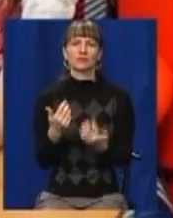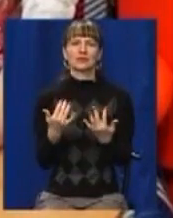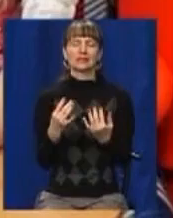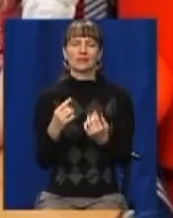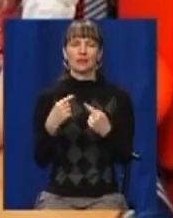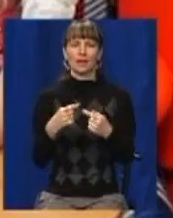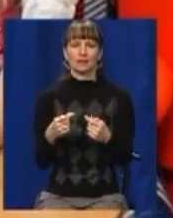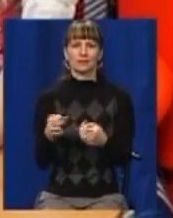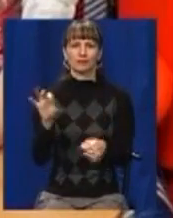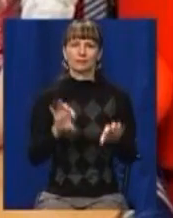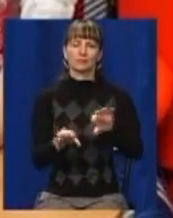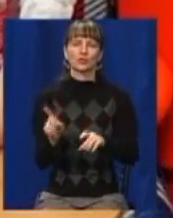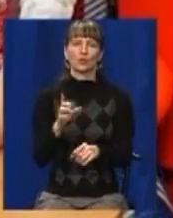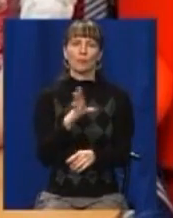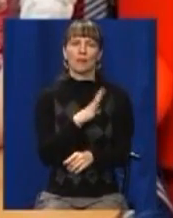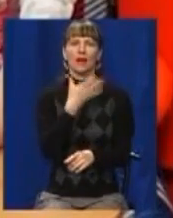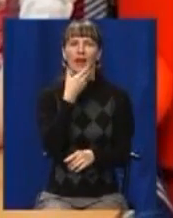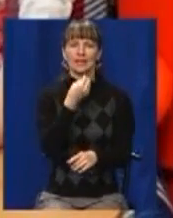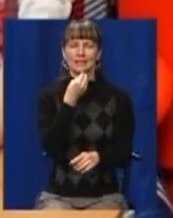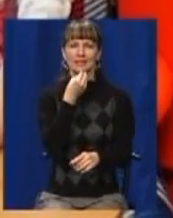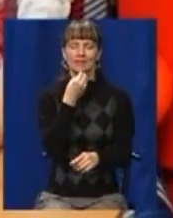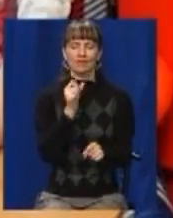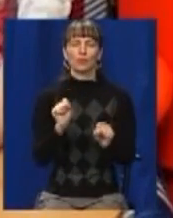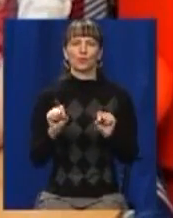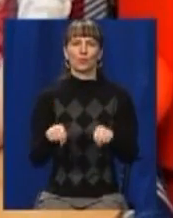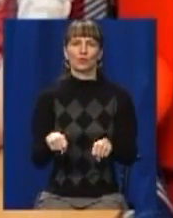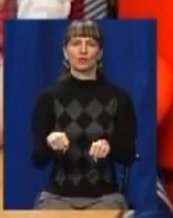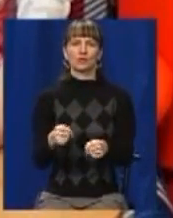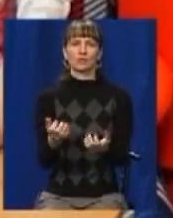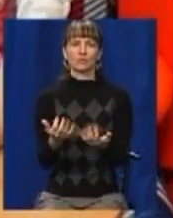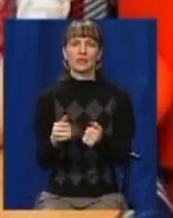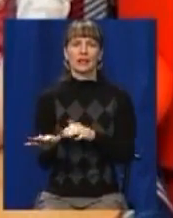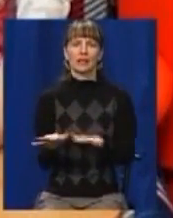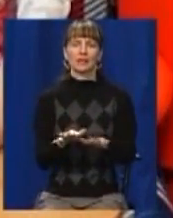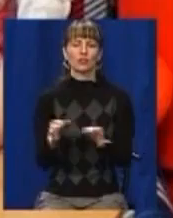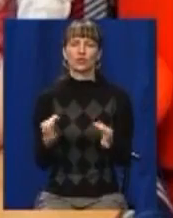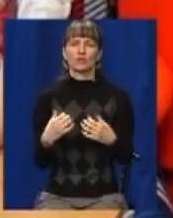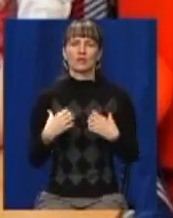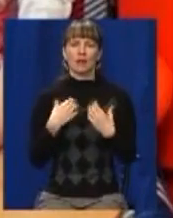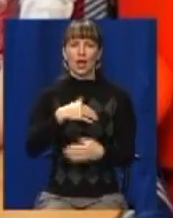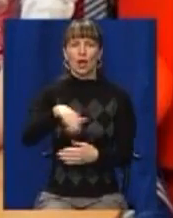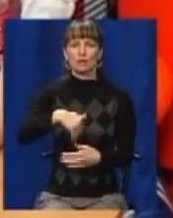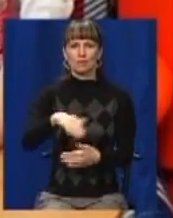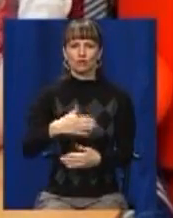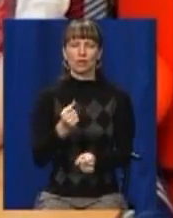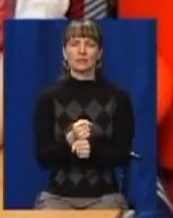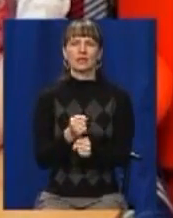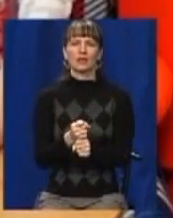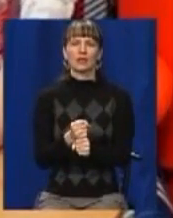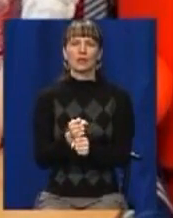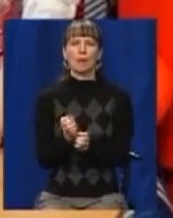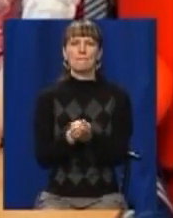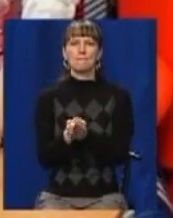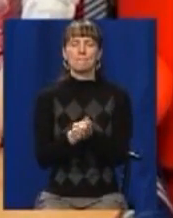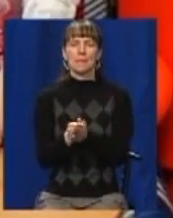декількох флакончиків, ну, щоб було красиво. Але можна брати її з одного, нічого страшного. Розмішали, зробили такий